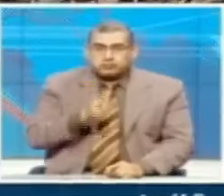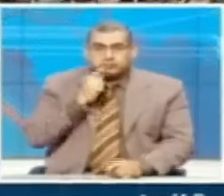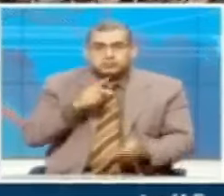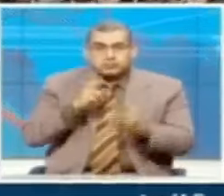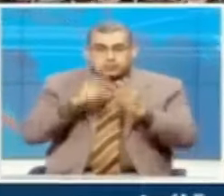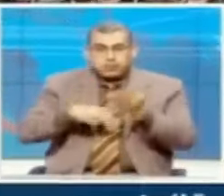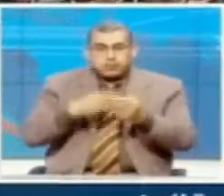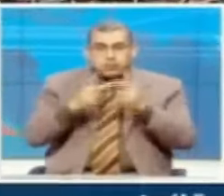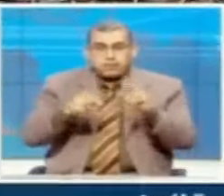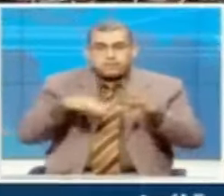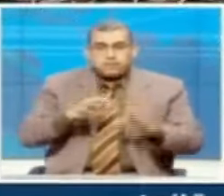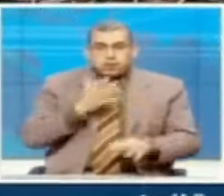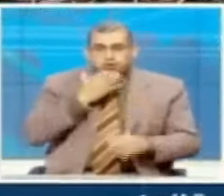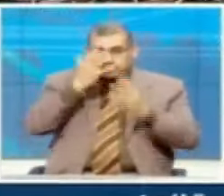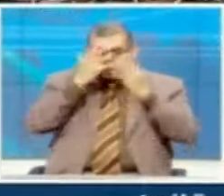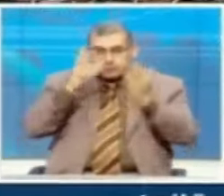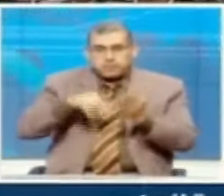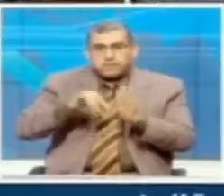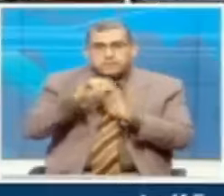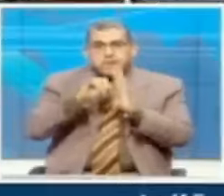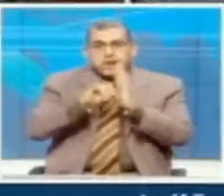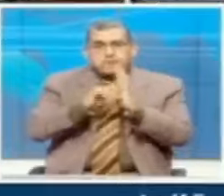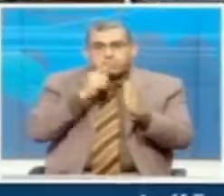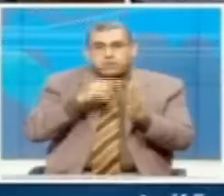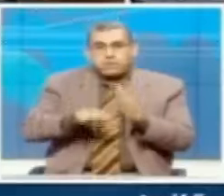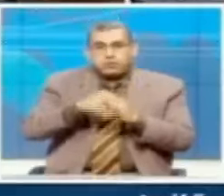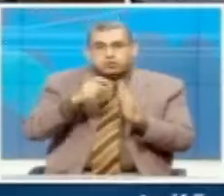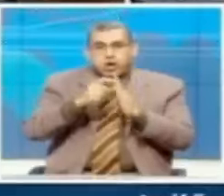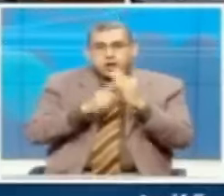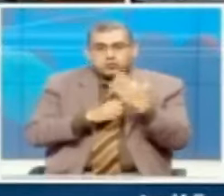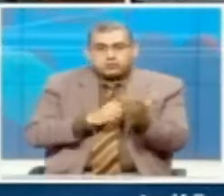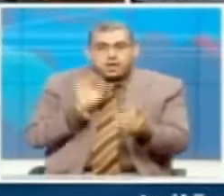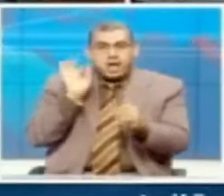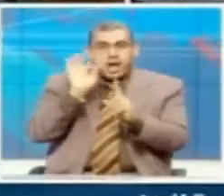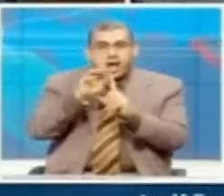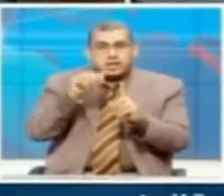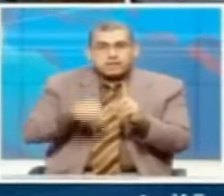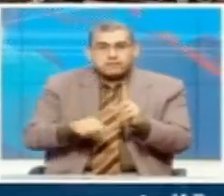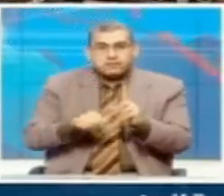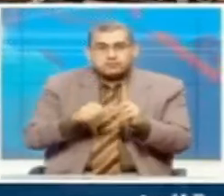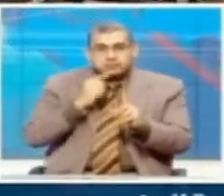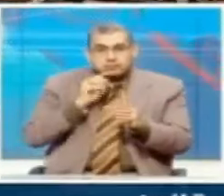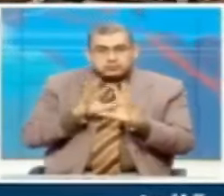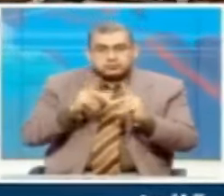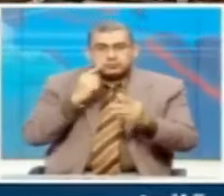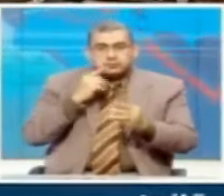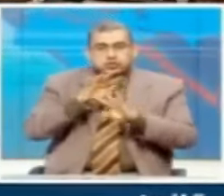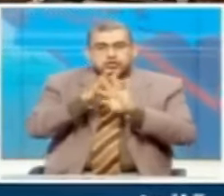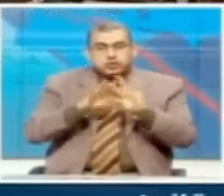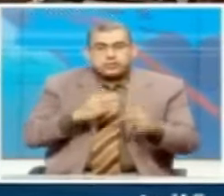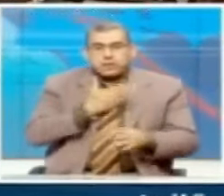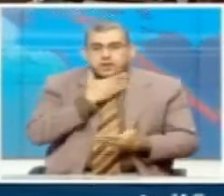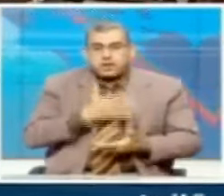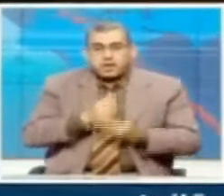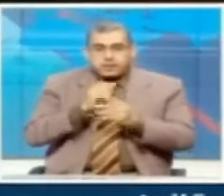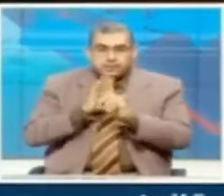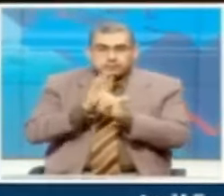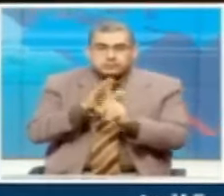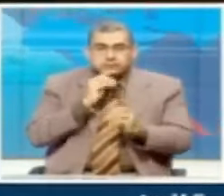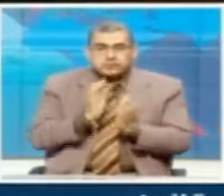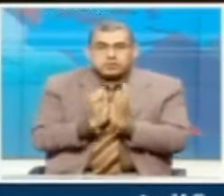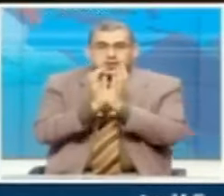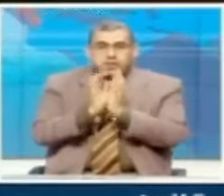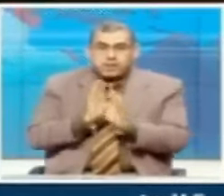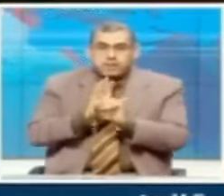موافقة مجلس الشيوخ من حيث المبدأ على مشروع هذا القانون الذي يهدف إلى تحسين شبكة الأمان الاجتماعي وتوسعة مظلة